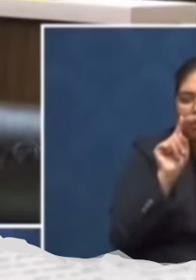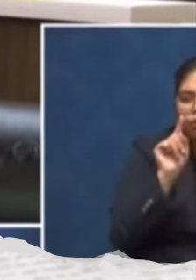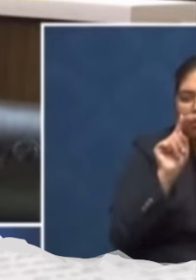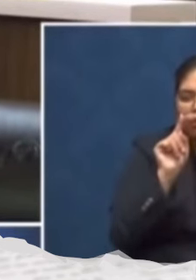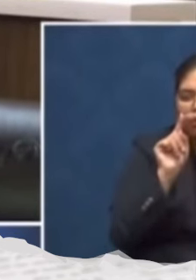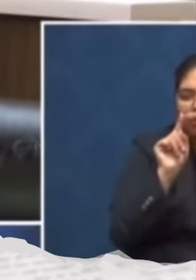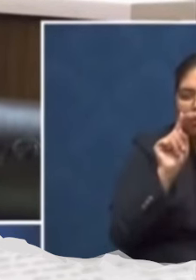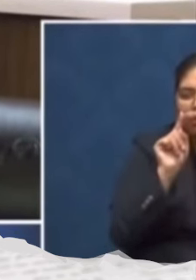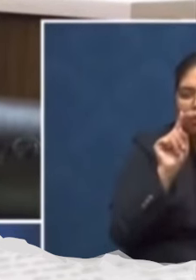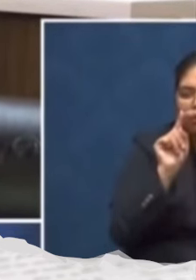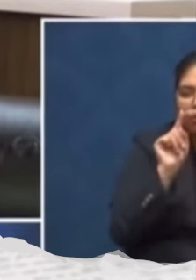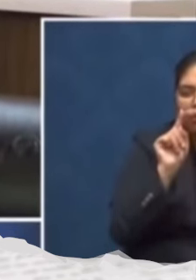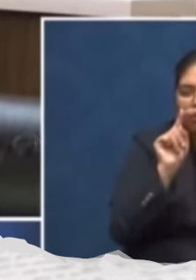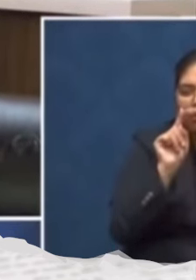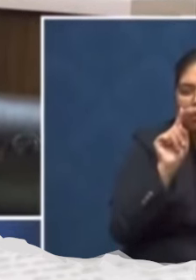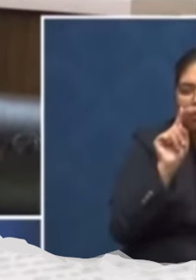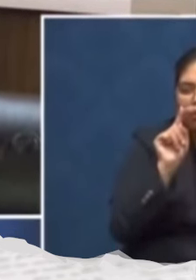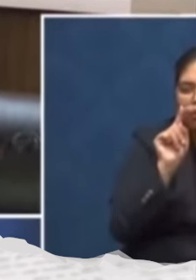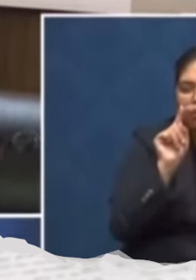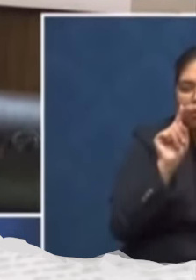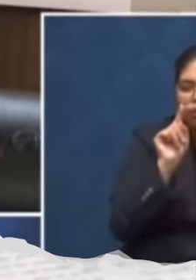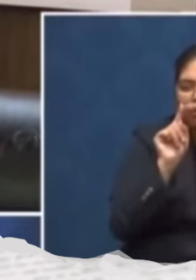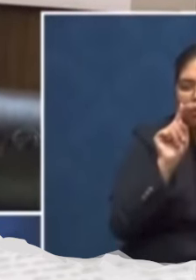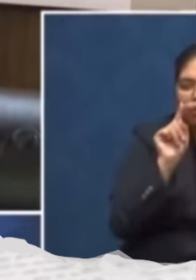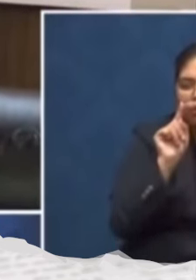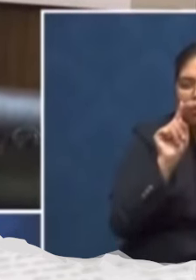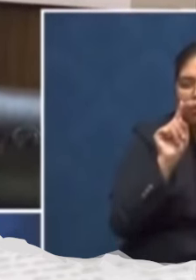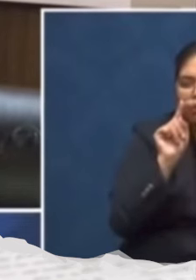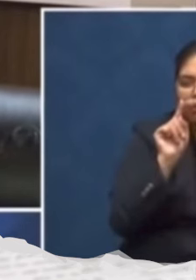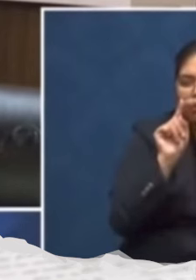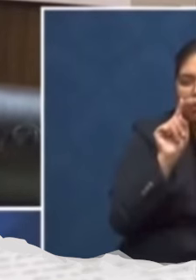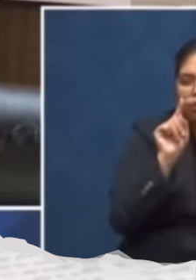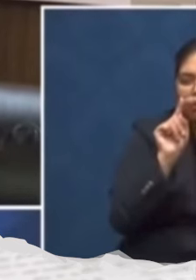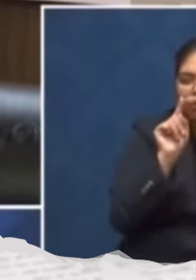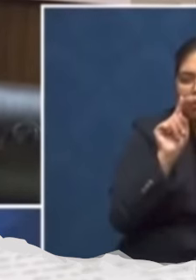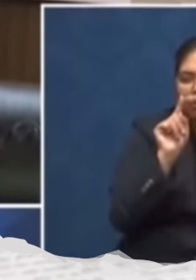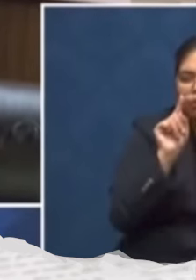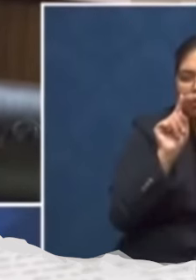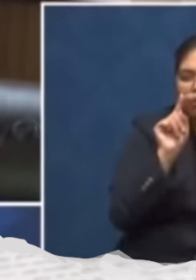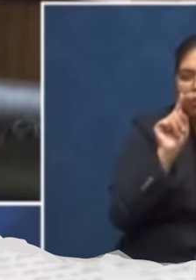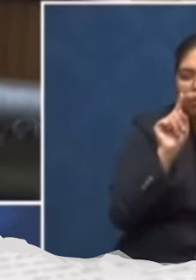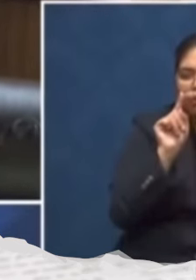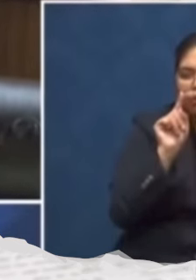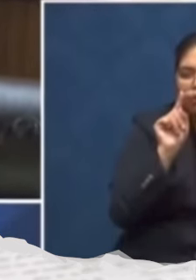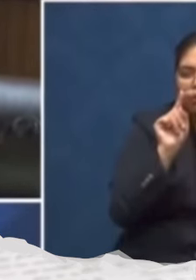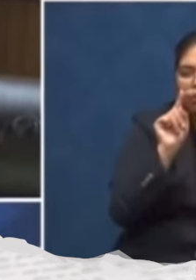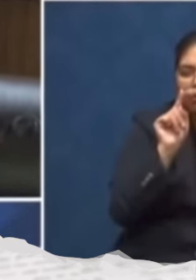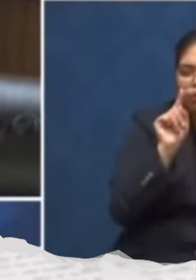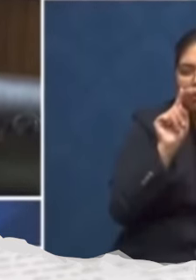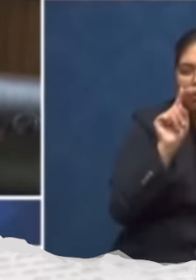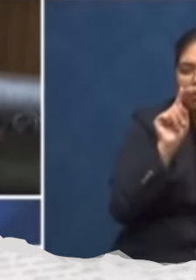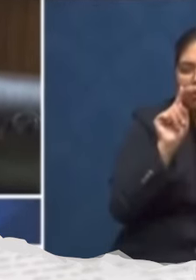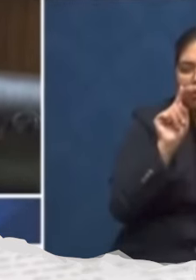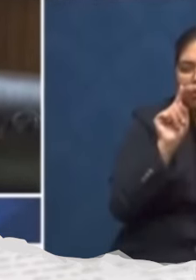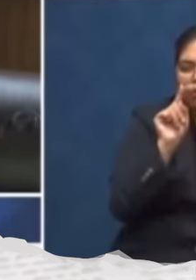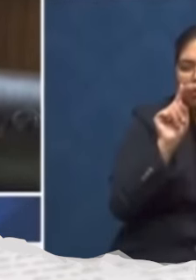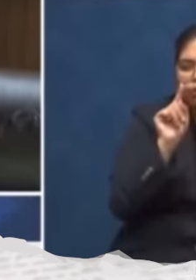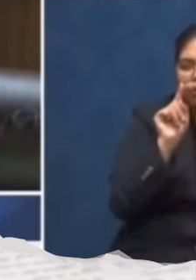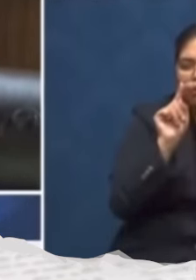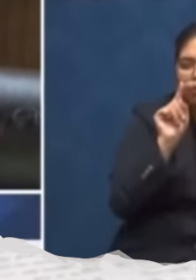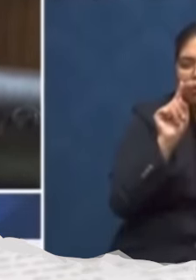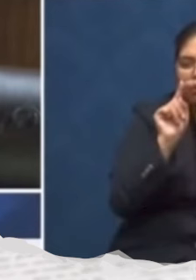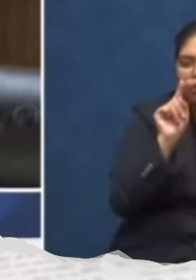ตที่ดีขึ้นกับพี่น้องประชาชนจะลำบากขึ้นผมในฐานะผู้นำรัฐบาลมีความเป็นห่วงจริงๆเรื่องนี้เป็นเรื่องใหญ่